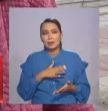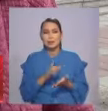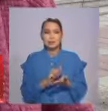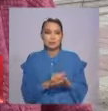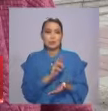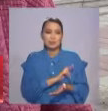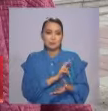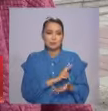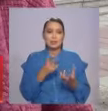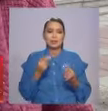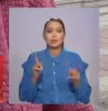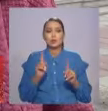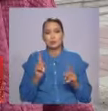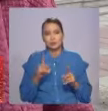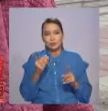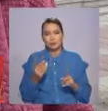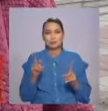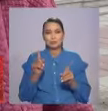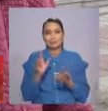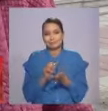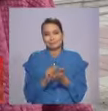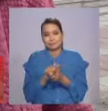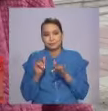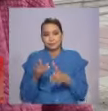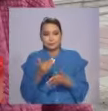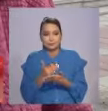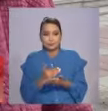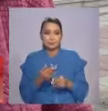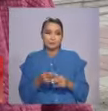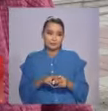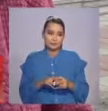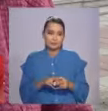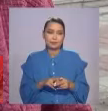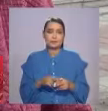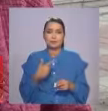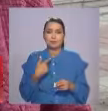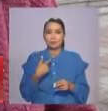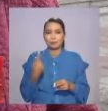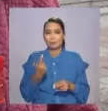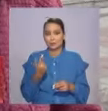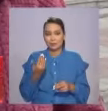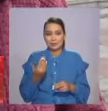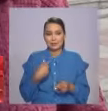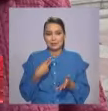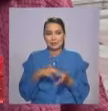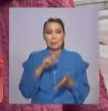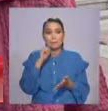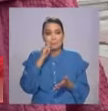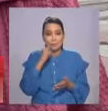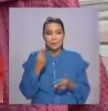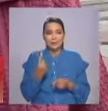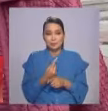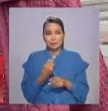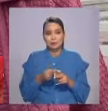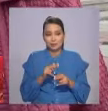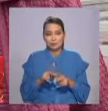работой, где-то что-то, вот понимаете, отвлечься. И я даже помню, что даже когда собралась замуж, я первая пришла к бабушке. Первая об этом